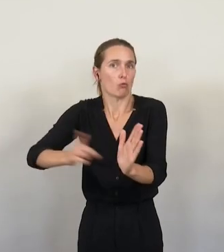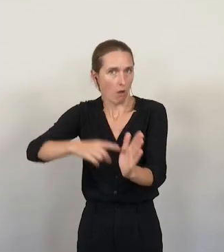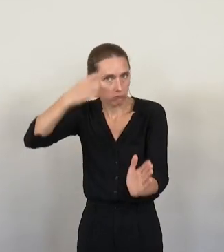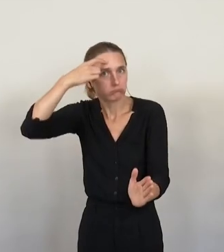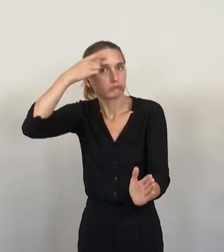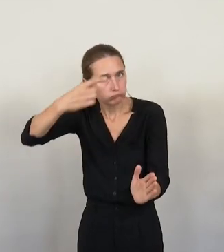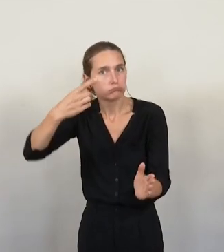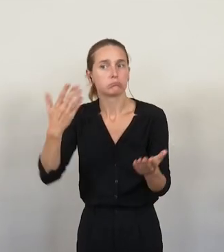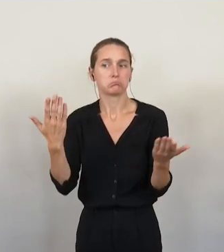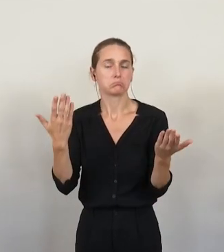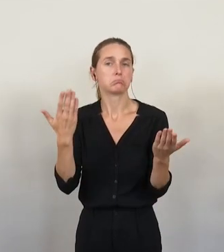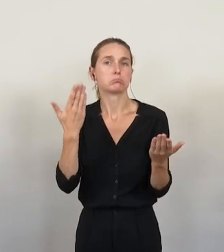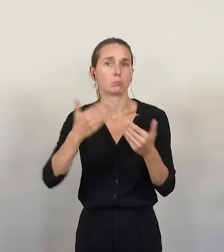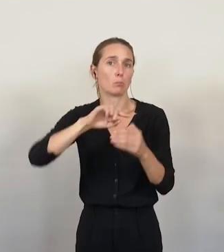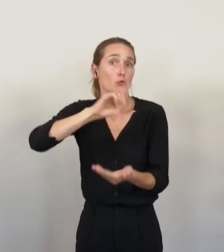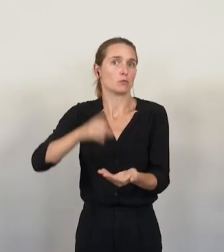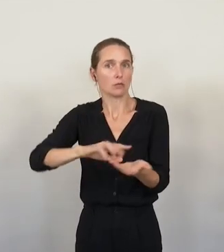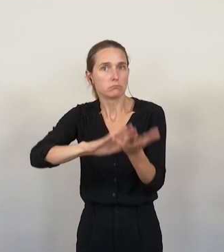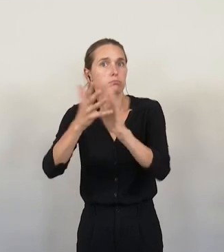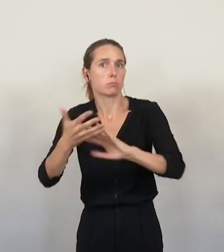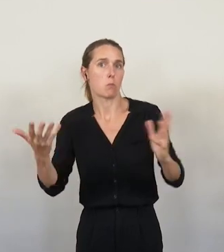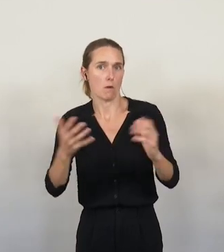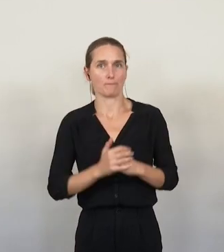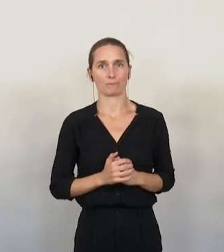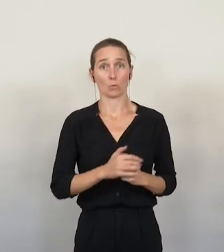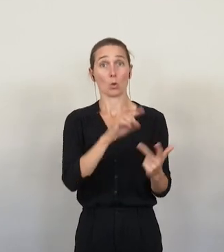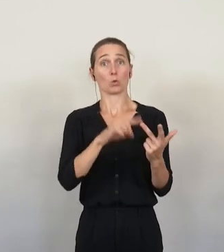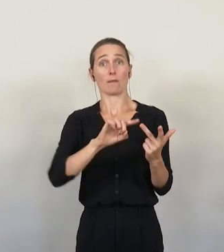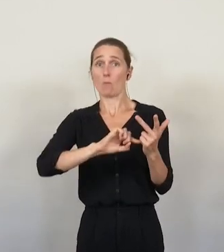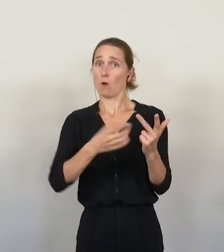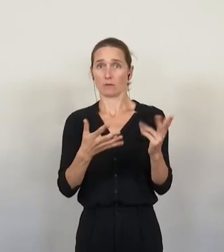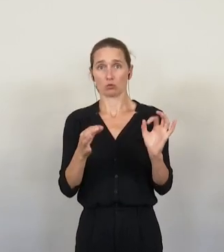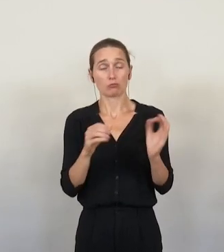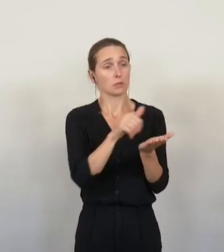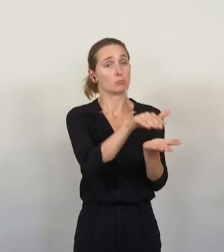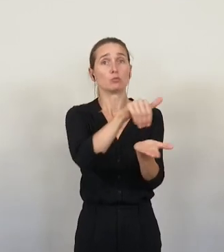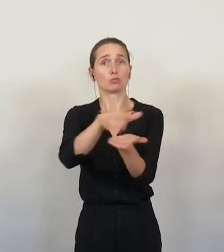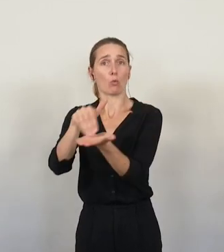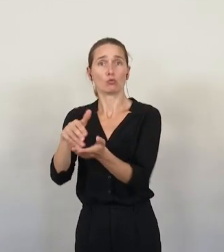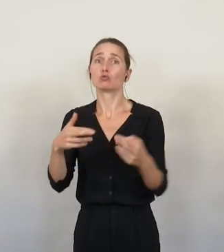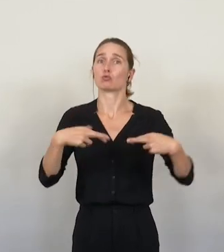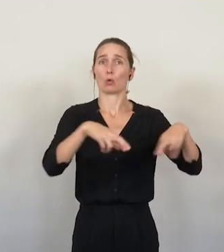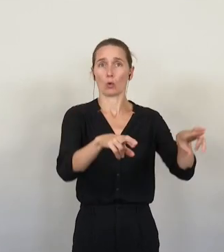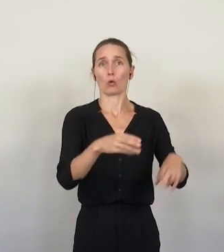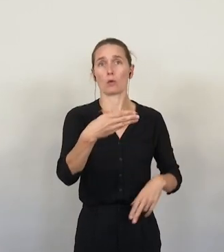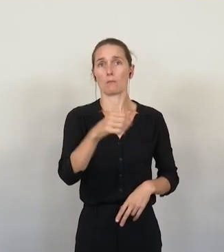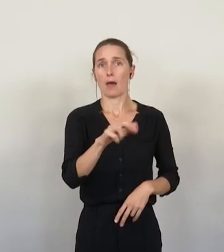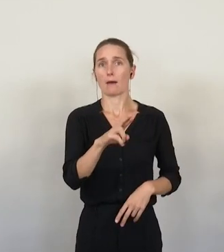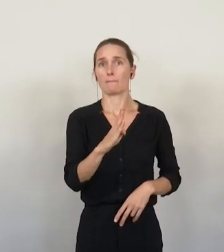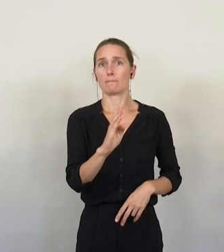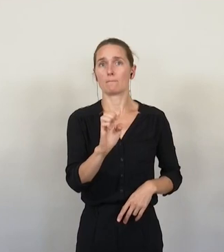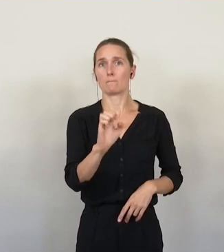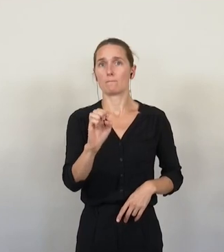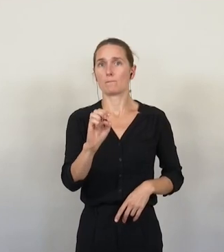figure dans ce rendu Act ce sont les expulsions effectivement du 39 rumarbu dont nousous félicitons aussi nous